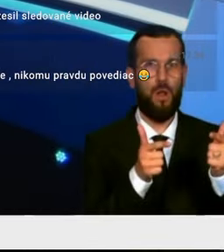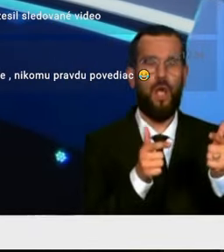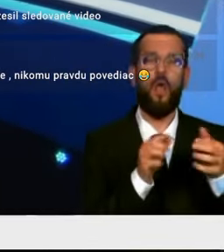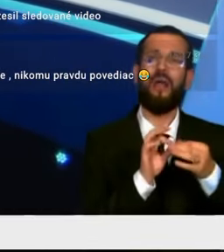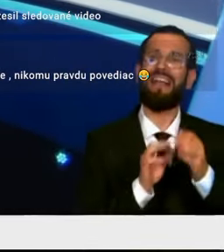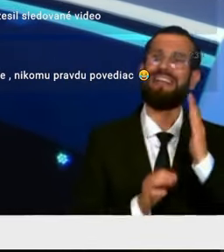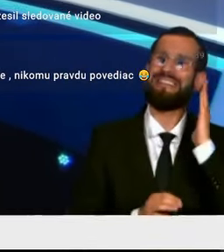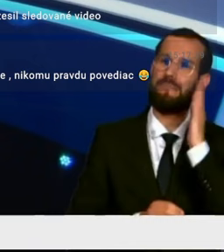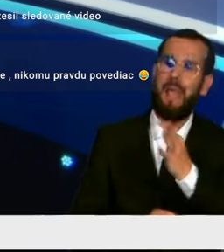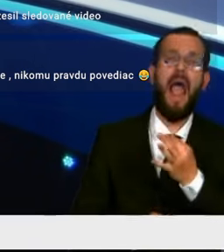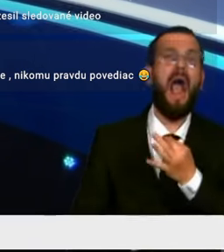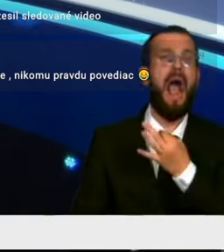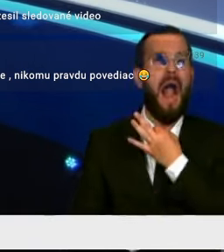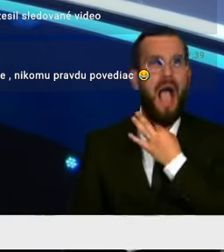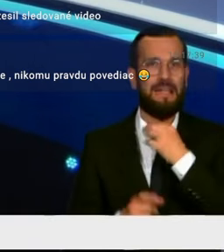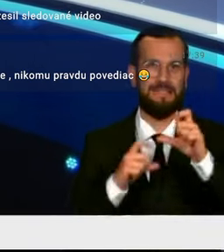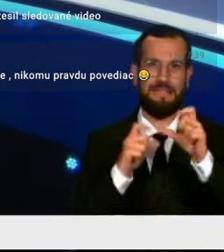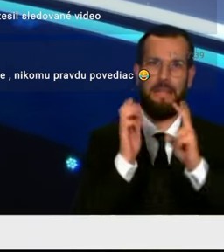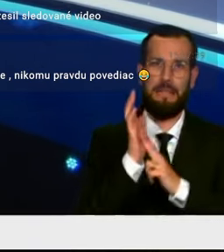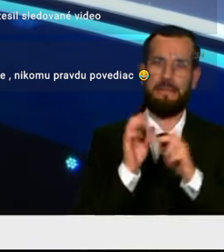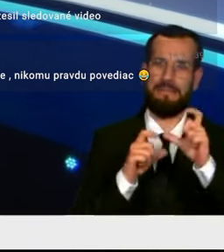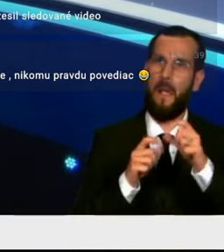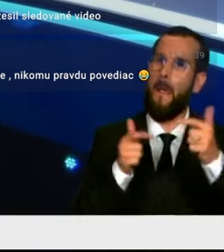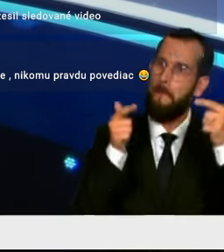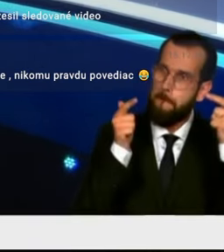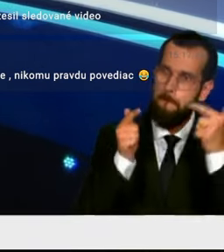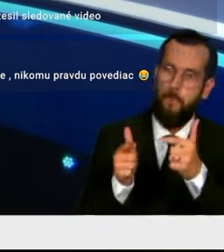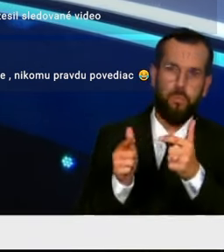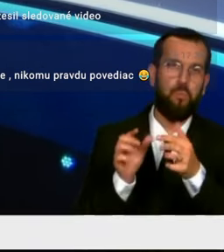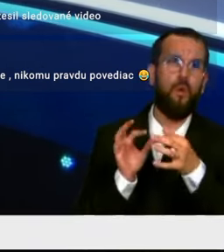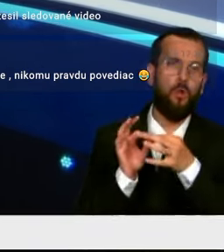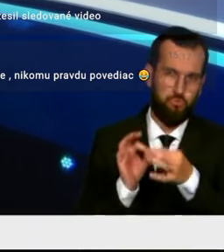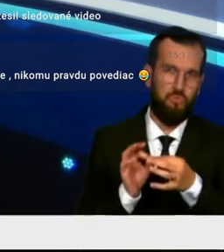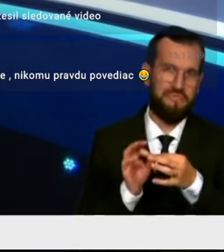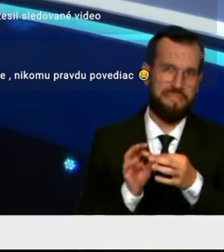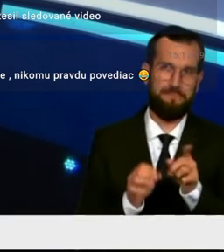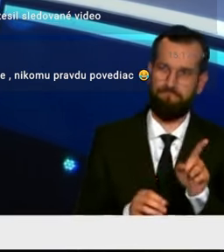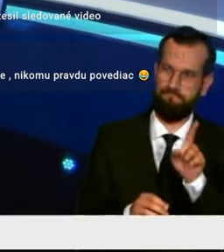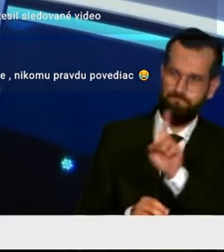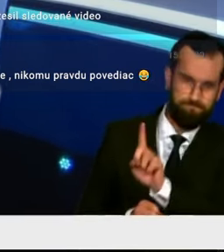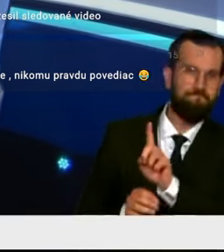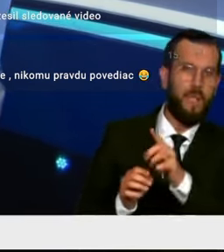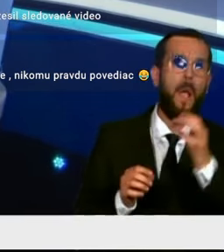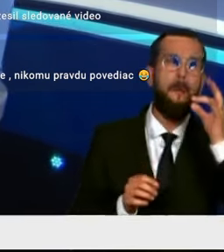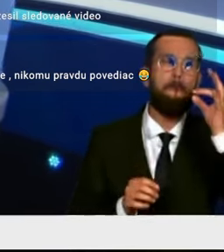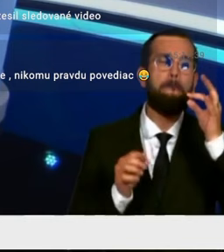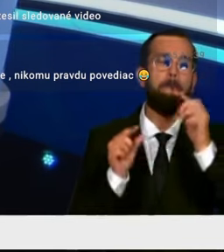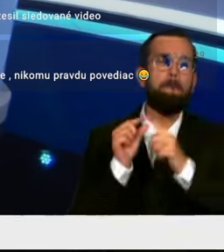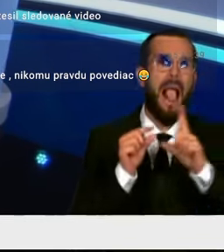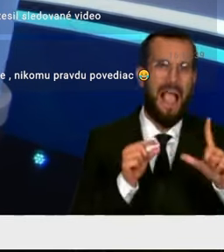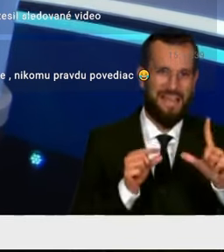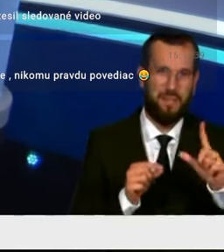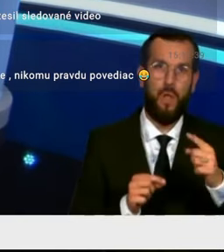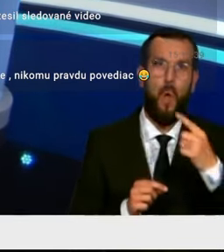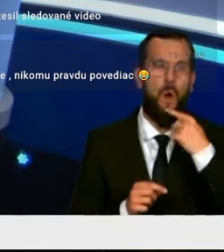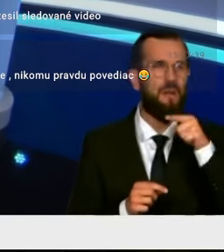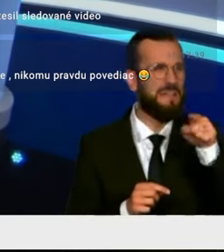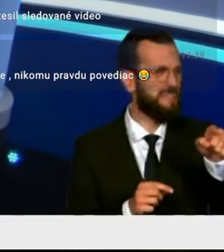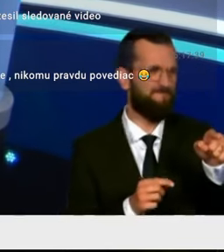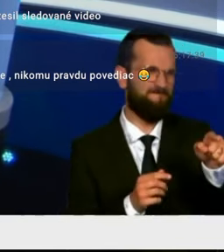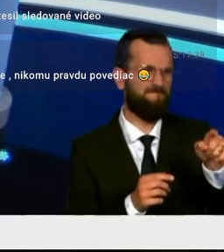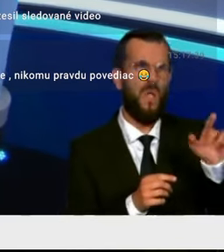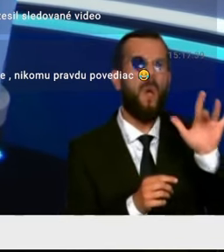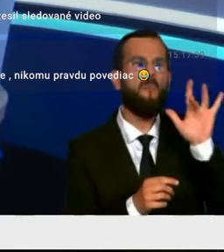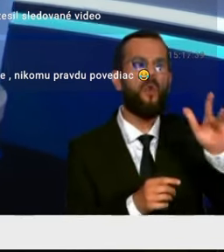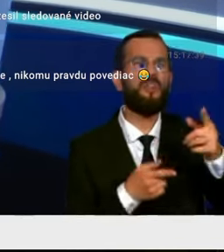Smer hlas a SNS zase podporili vášho súpera a pred vami varovali s tým že označili vás za protis slovenského